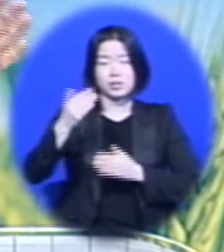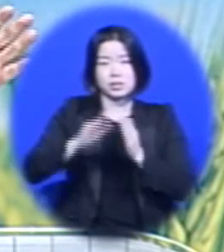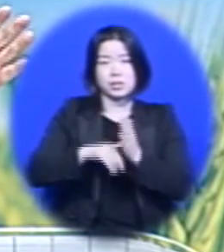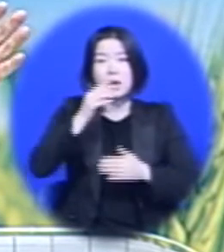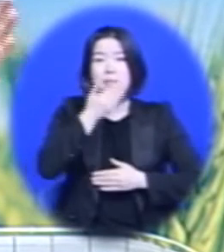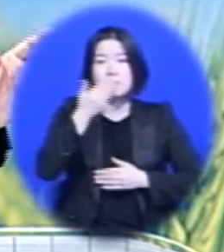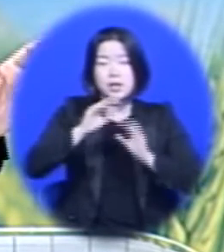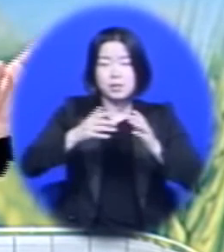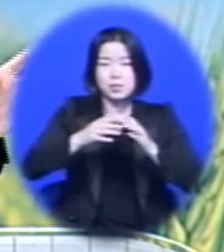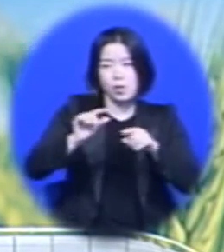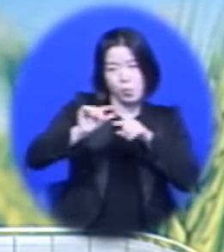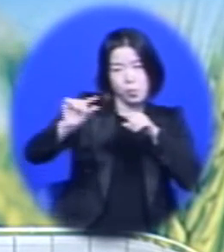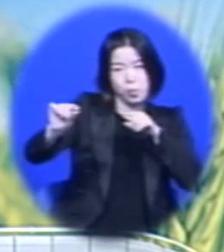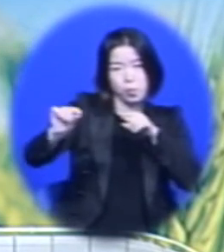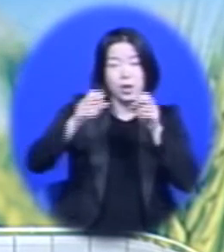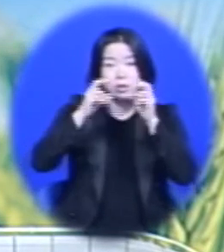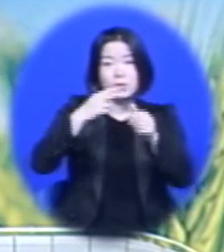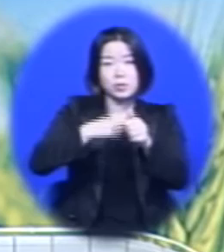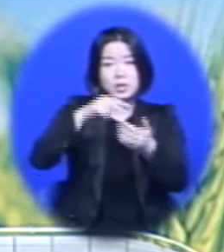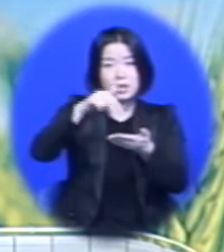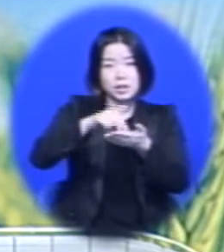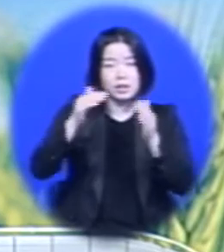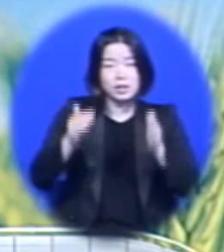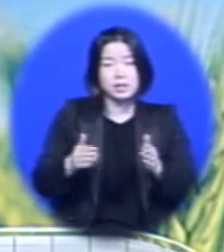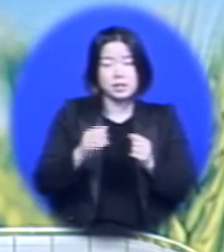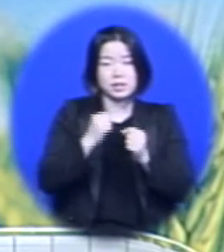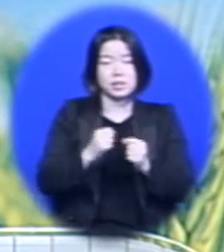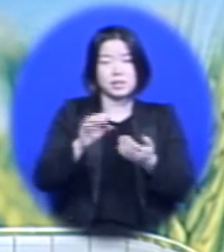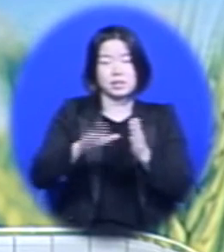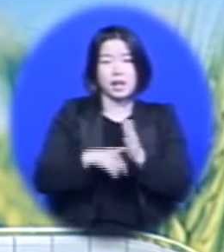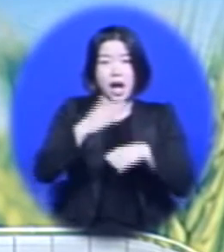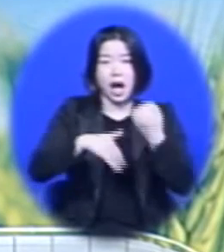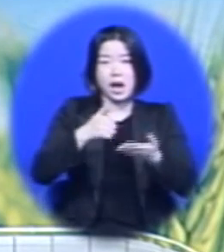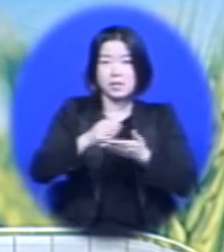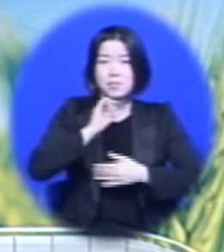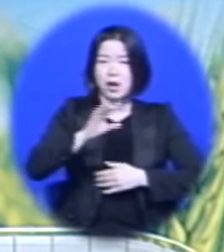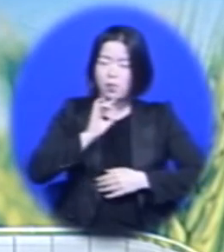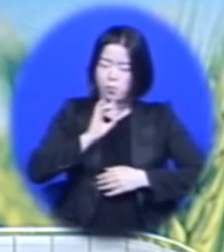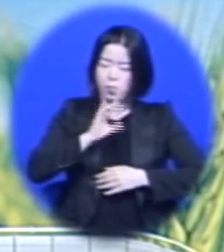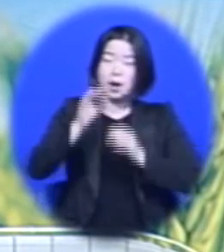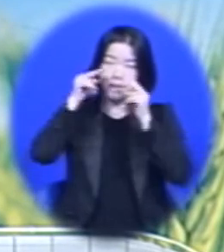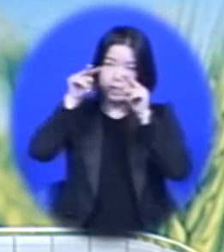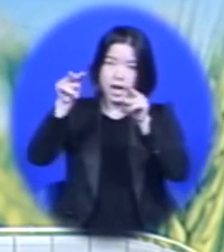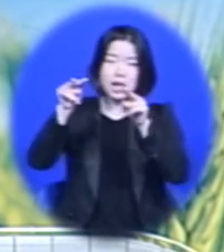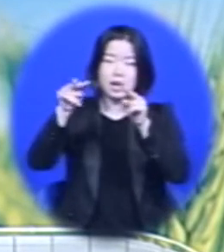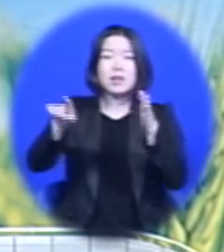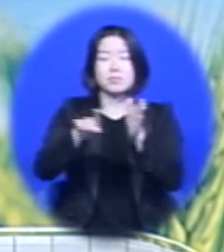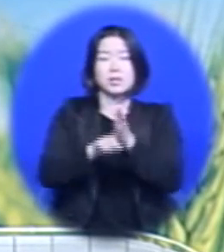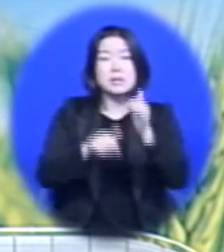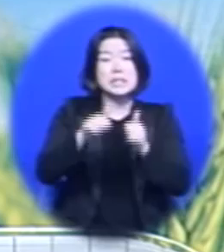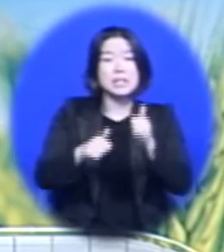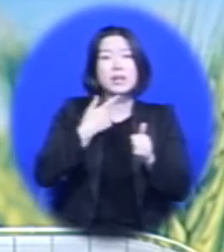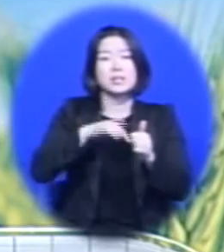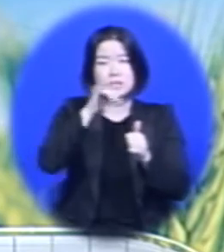한 오지의 선교사로 계실 때 그는 하나님만 오직 바라보는 일을 위한 믿음의 실험을 했던